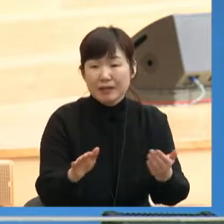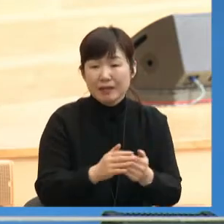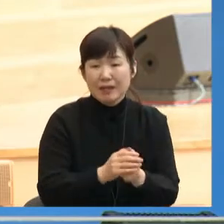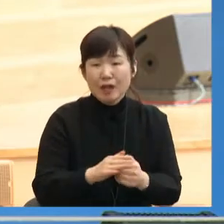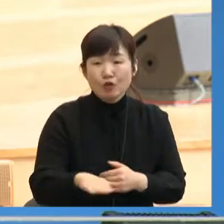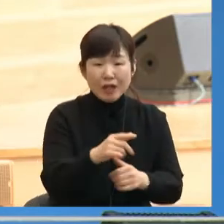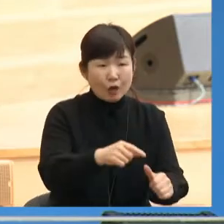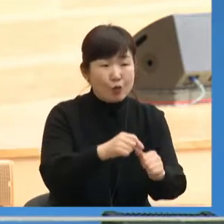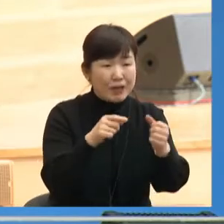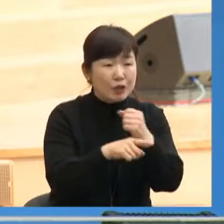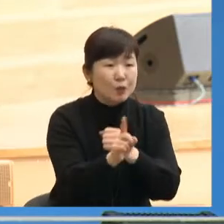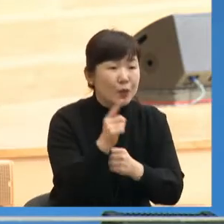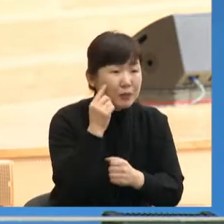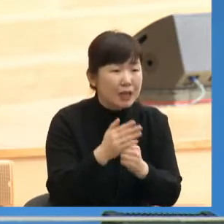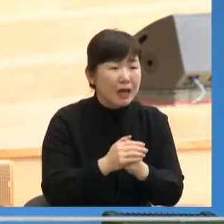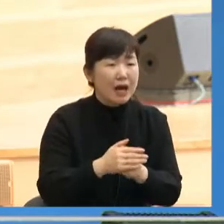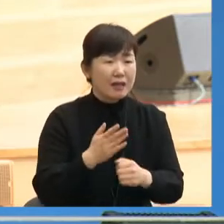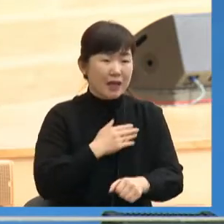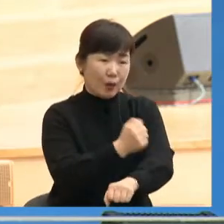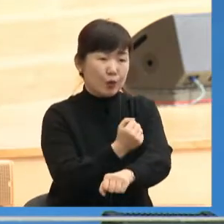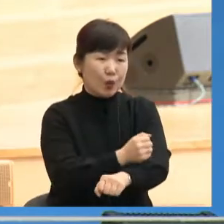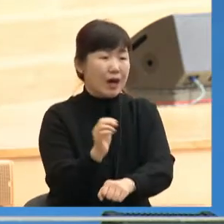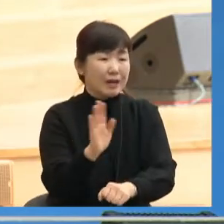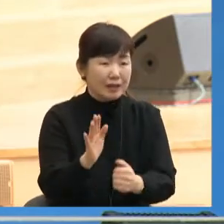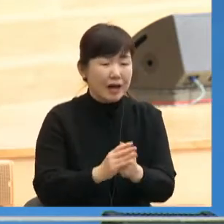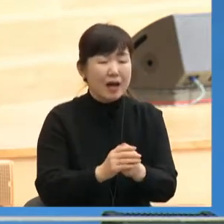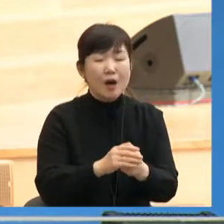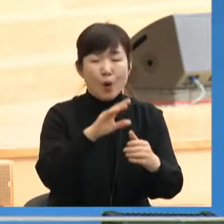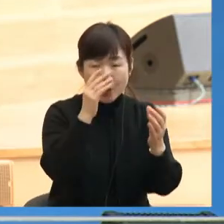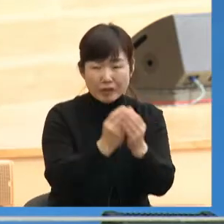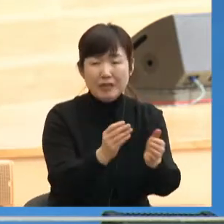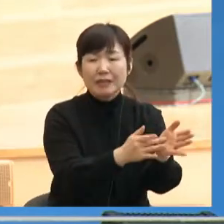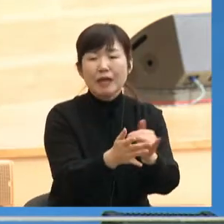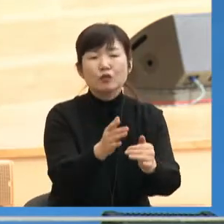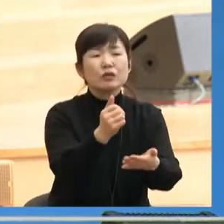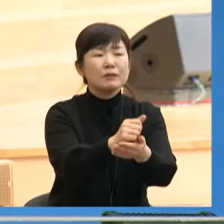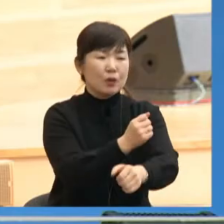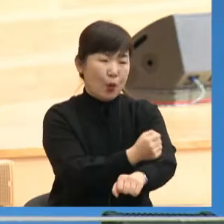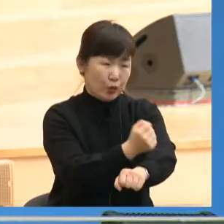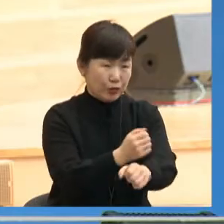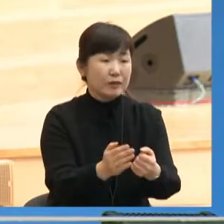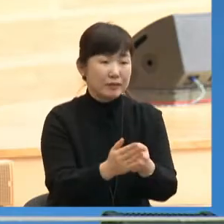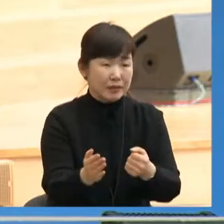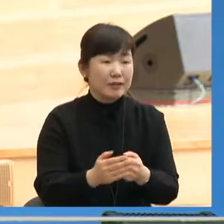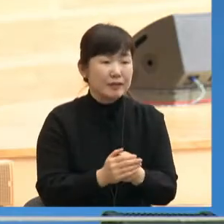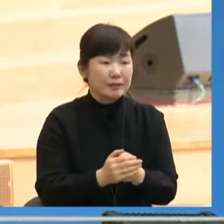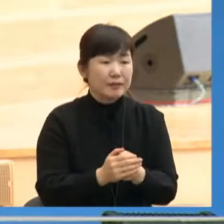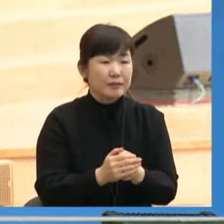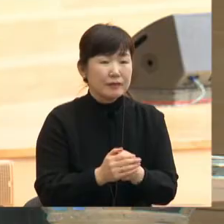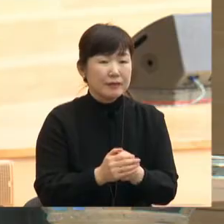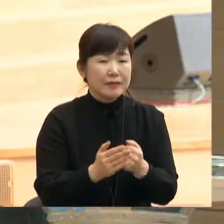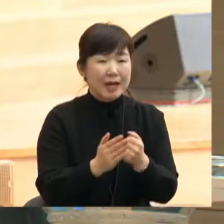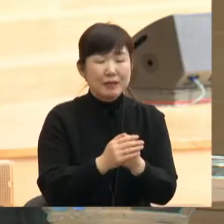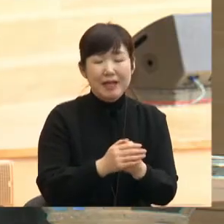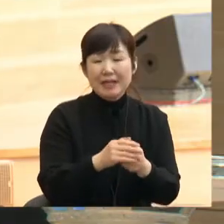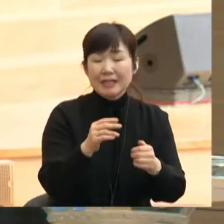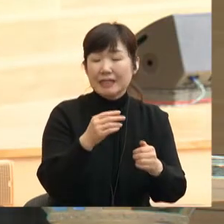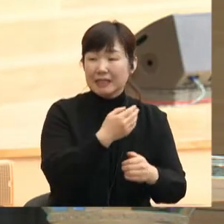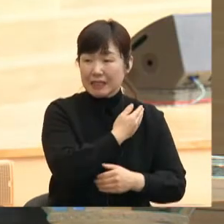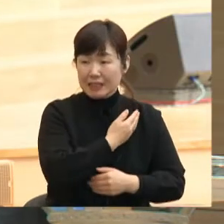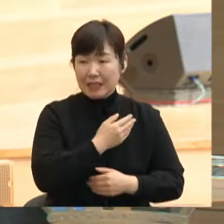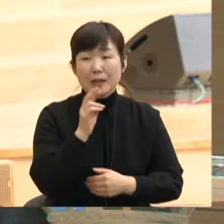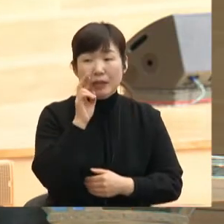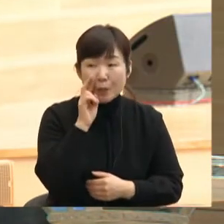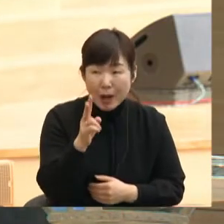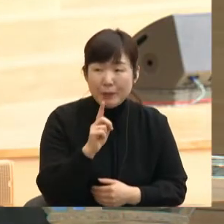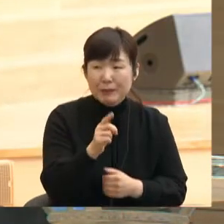우리가 구원을 받았다고요? 우리의 공로가 아니라 온전한 예수님의 공로 때문에. 그래서 사도 바울은 에베소서 2장 5절에 이렇게